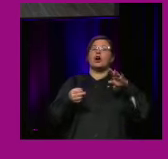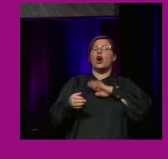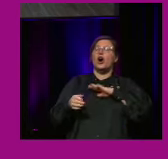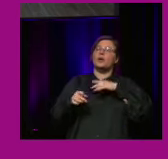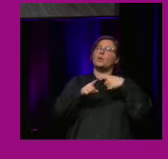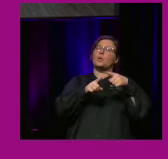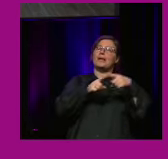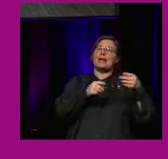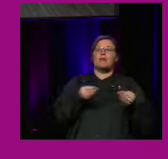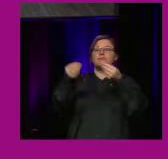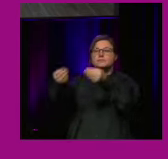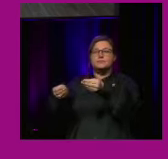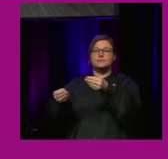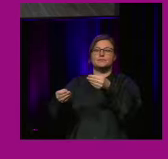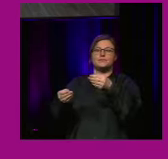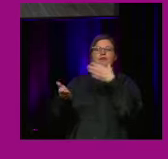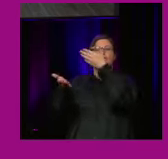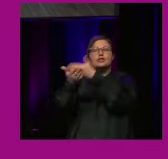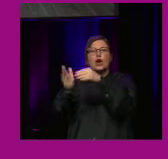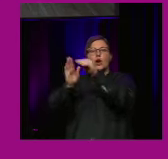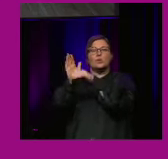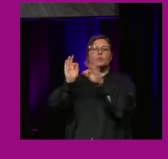för diskriminering och liknande.